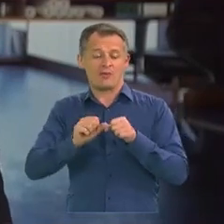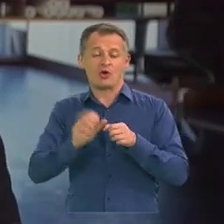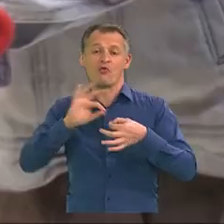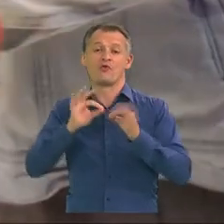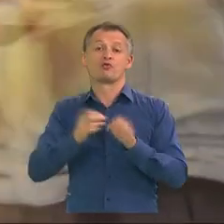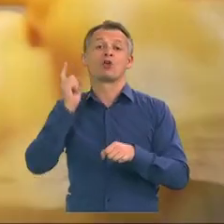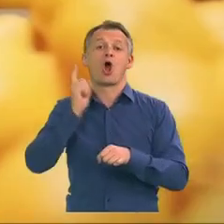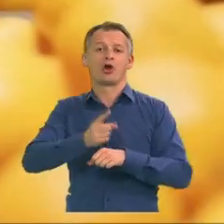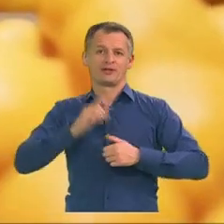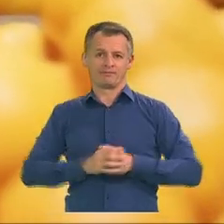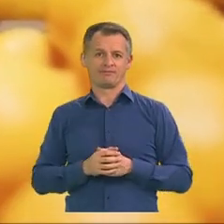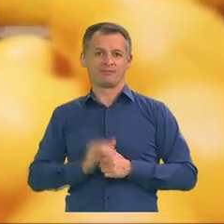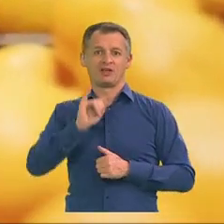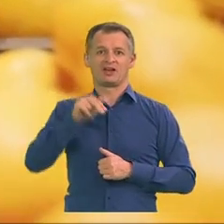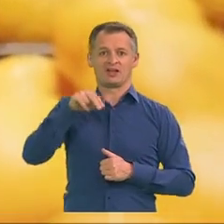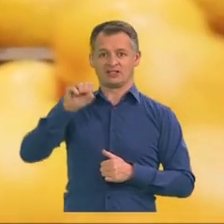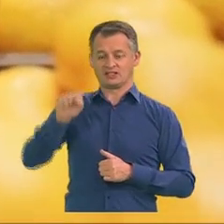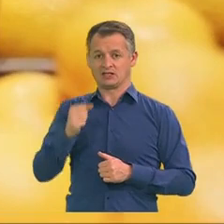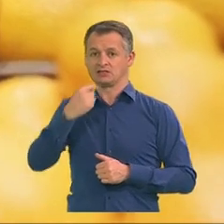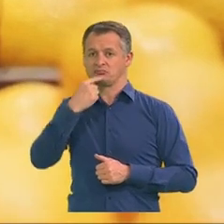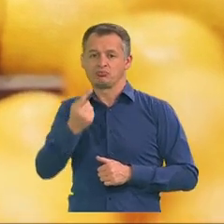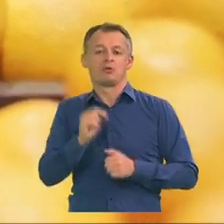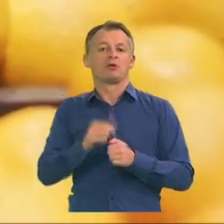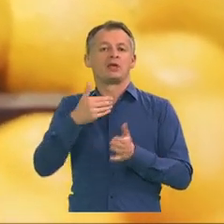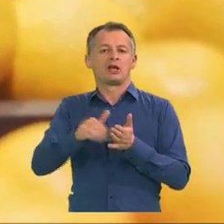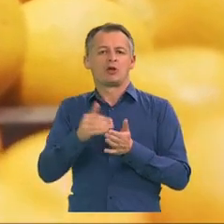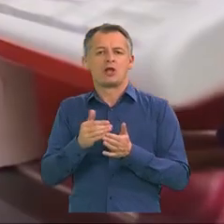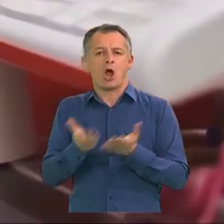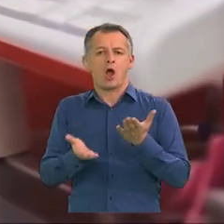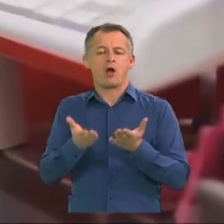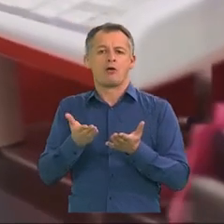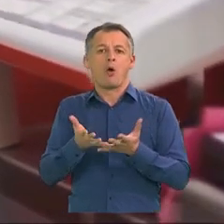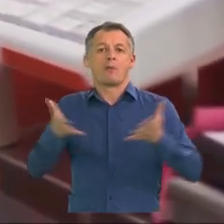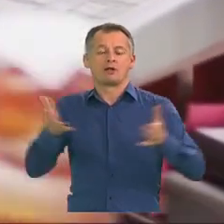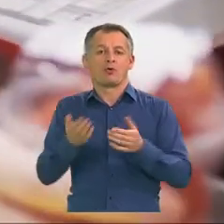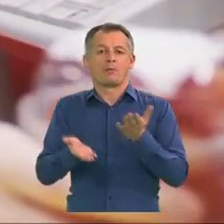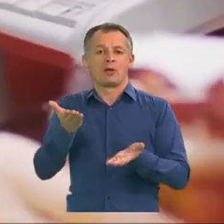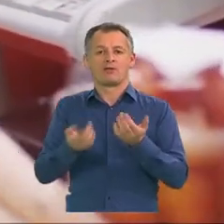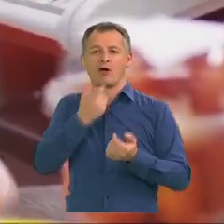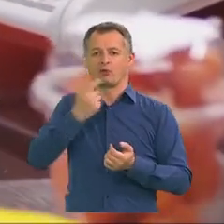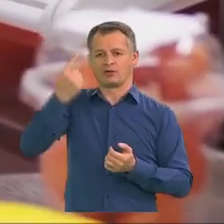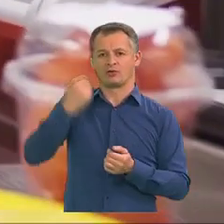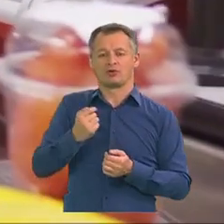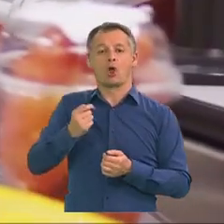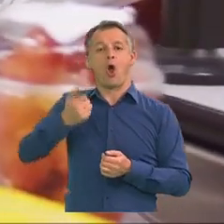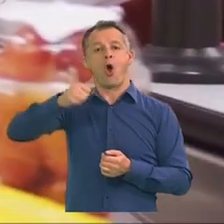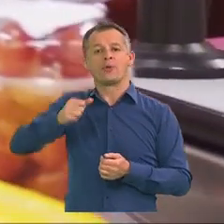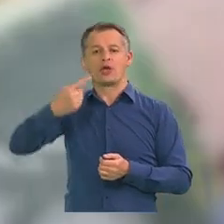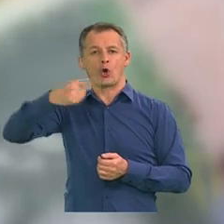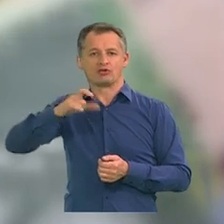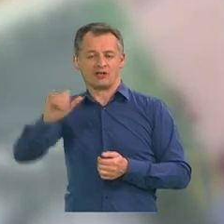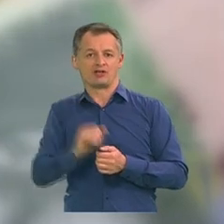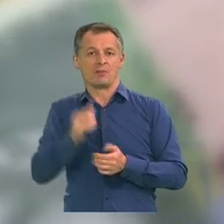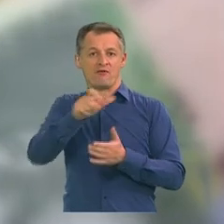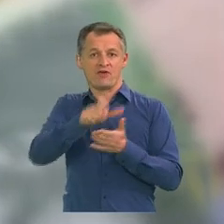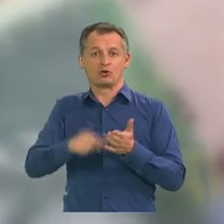ordine. Potrivit INSE, cheltuielile au crescut față de anul trecut. Pe mâncare dăm, în medie, lunar peste 1100 de lei, iar pe facturi 500 de